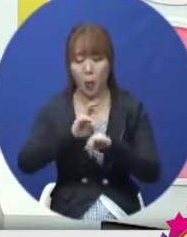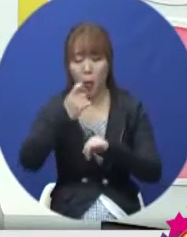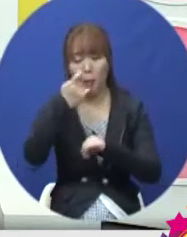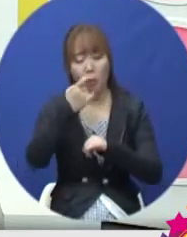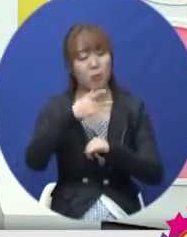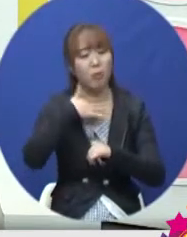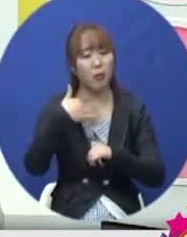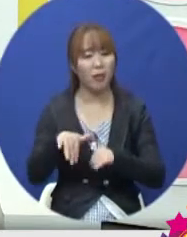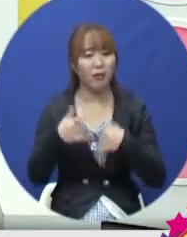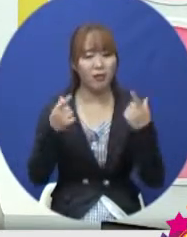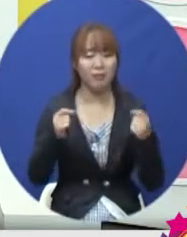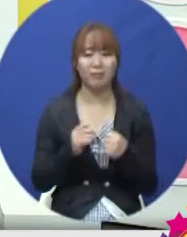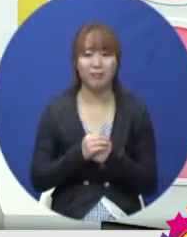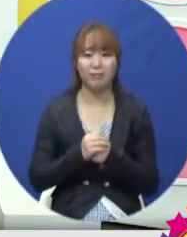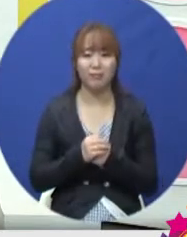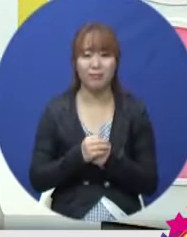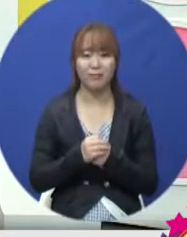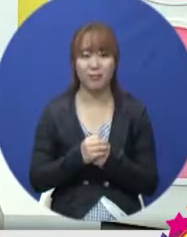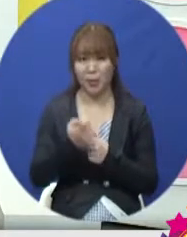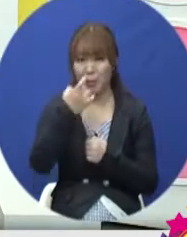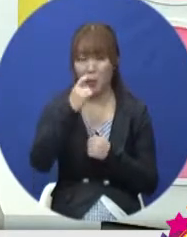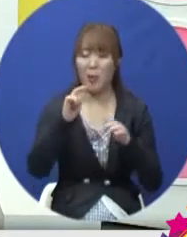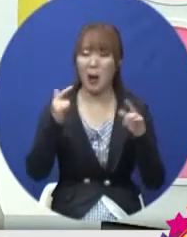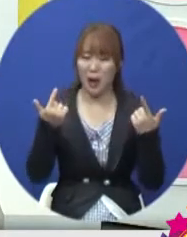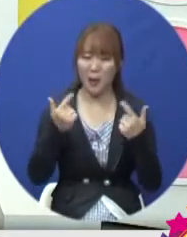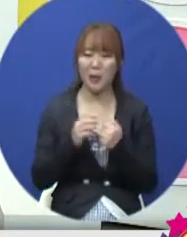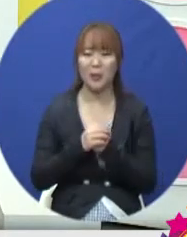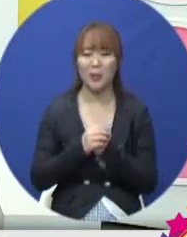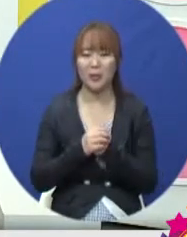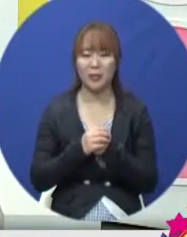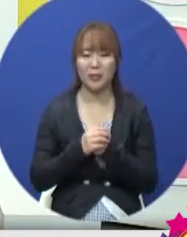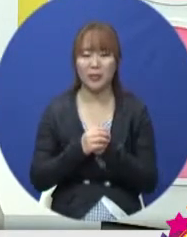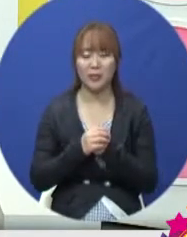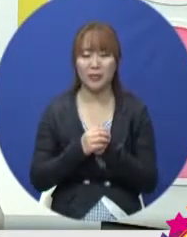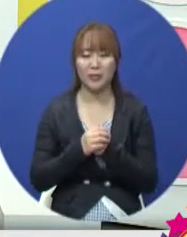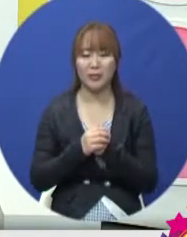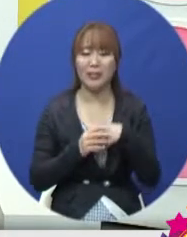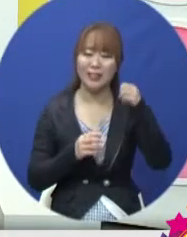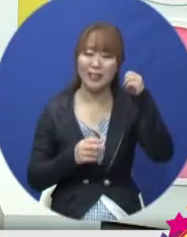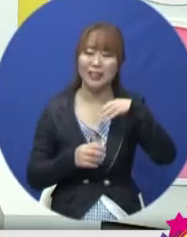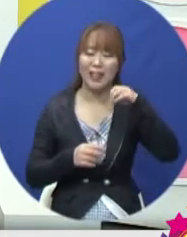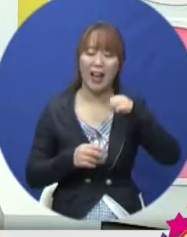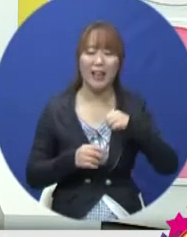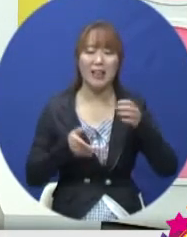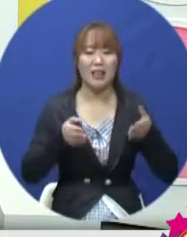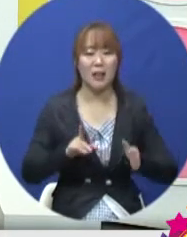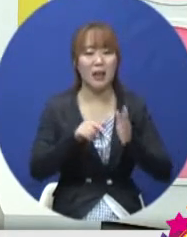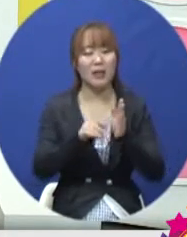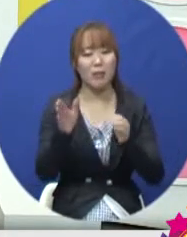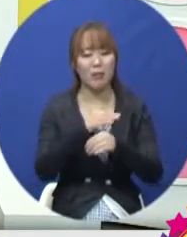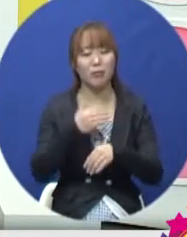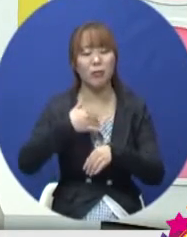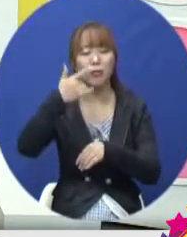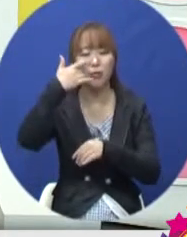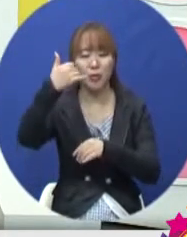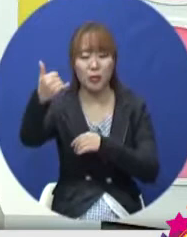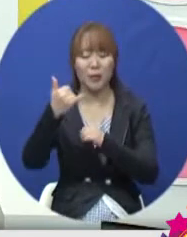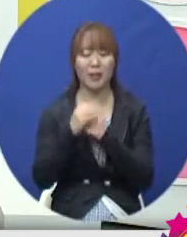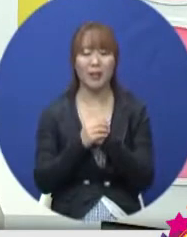하시지는 못하시겠어요? 배우는 건 아니고 네. 그냥 선천적으로 우리 아버지 어머님이